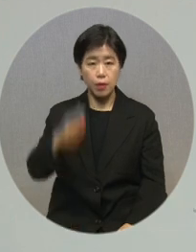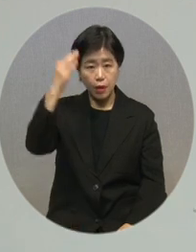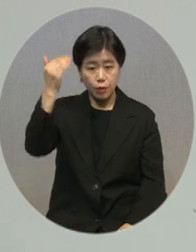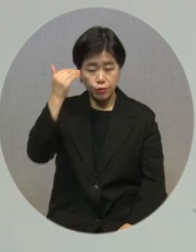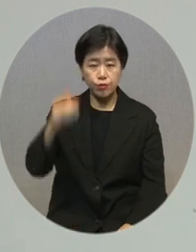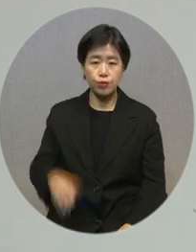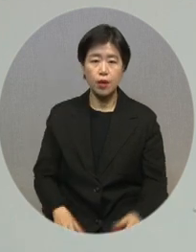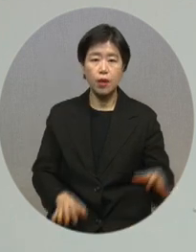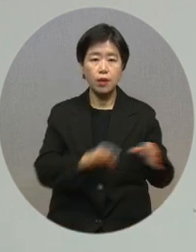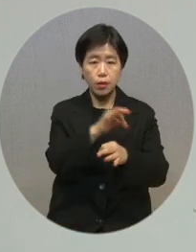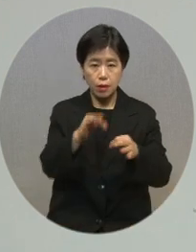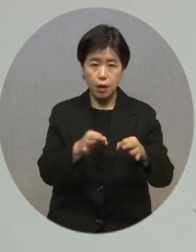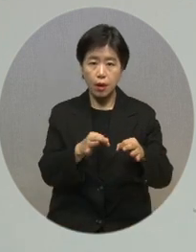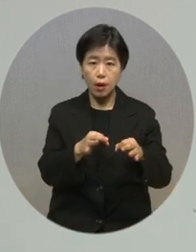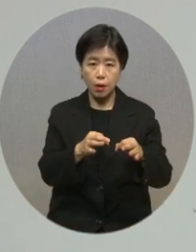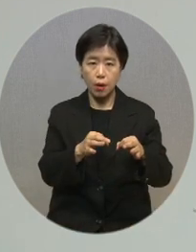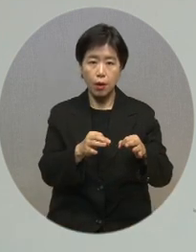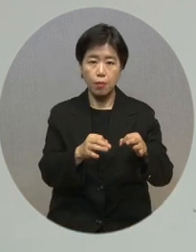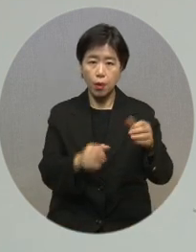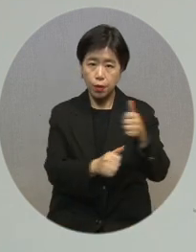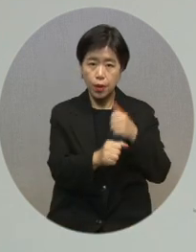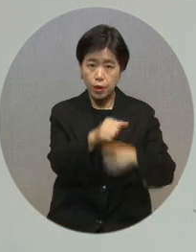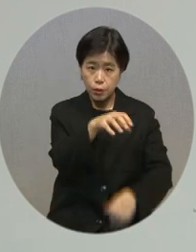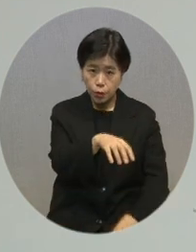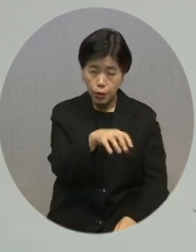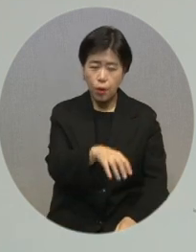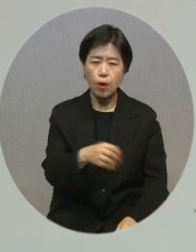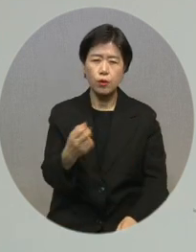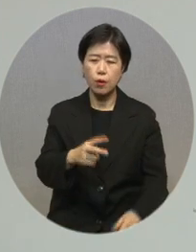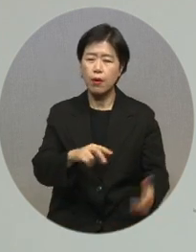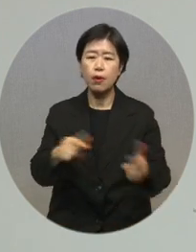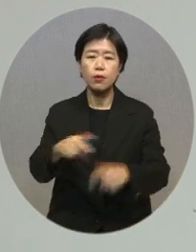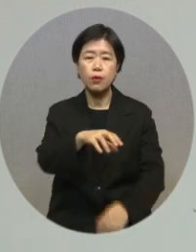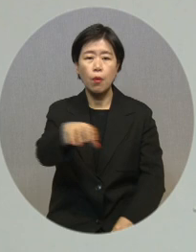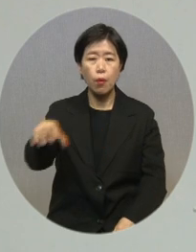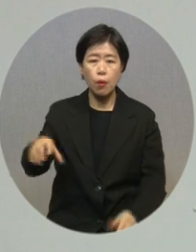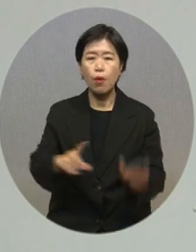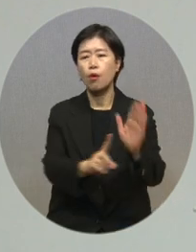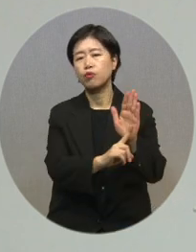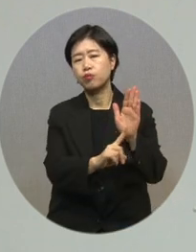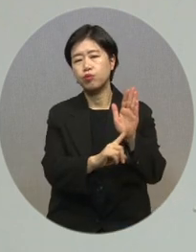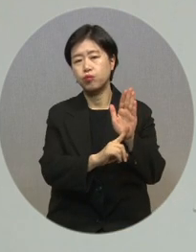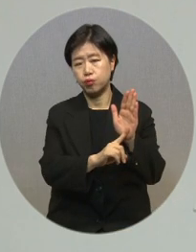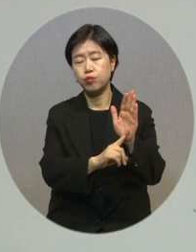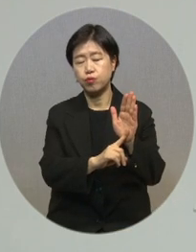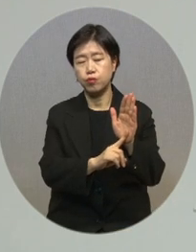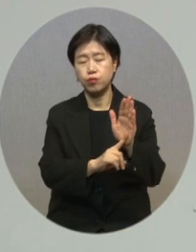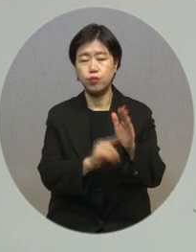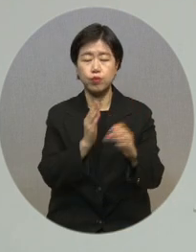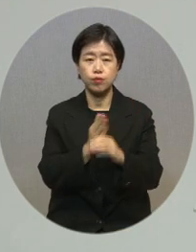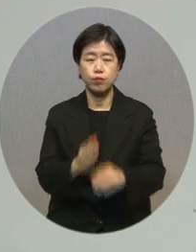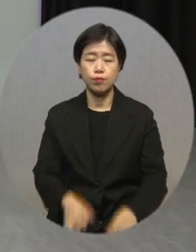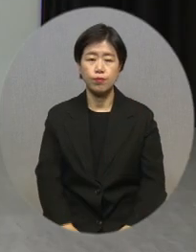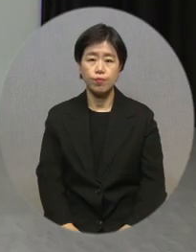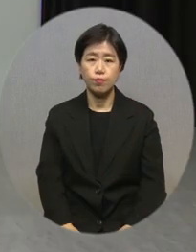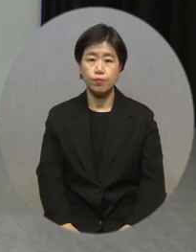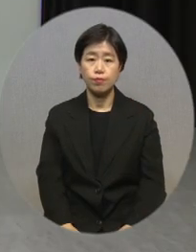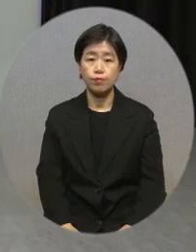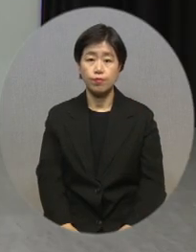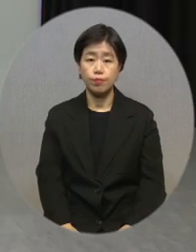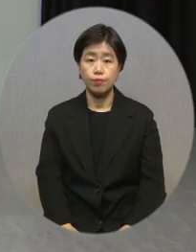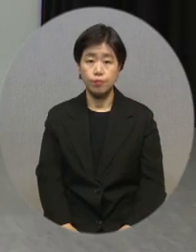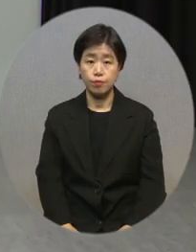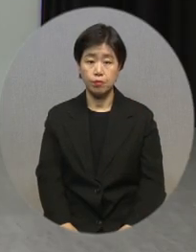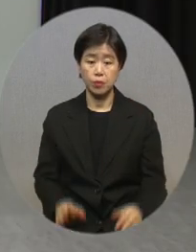사용자 그 단체들을 그 통해서 적극적으로 홍보도 하고 협조를 그 요청하고 있는 상황입니다. 그러니까요. 물론